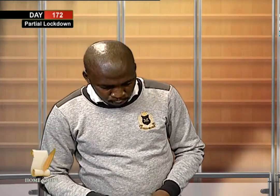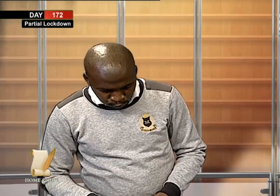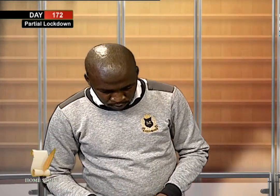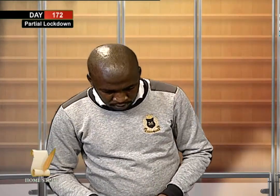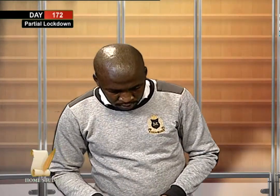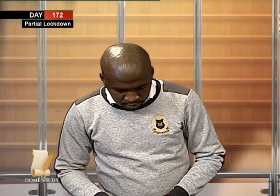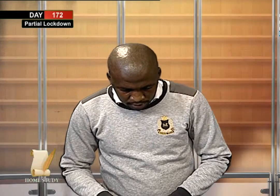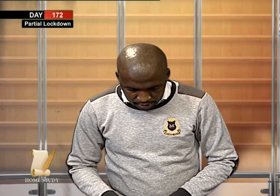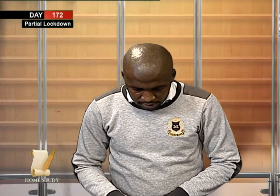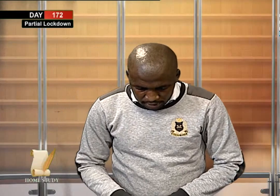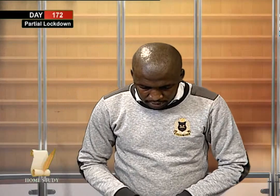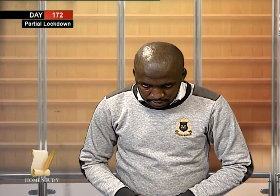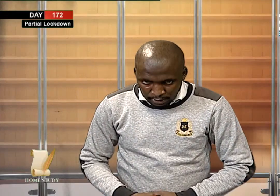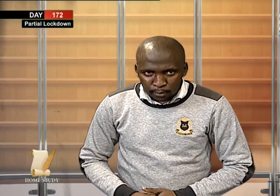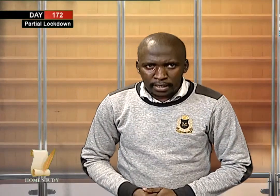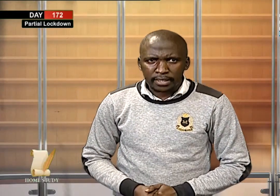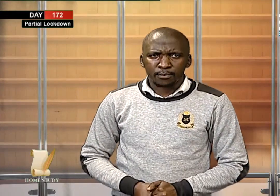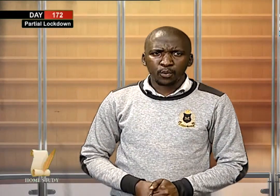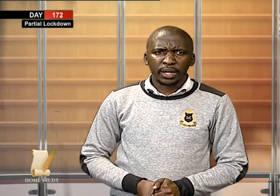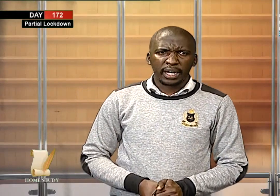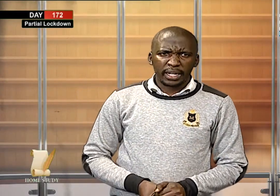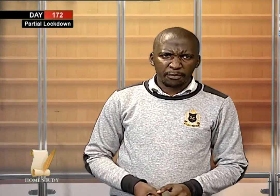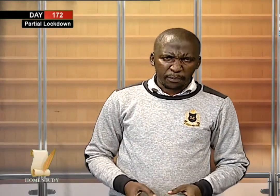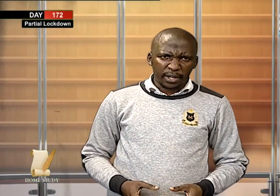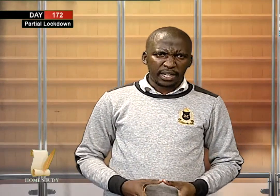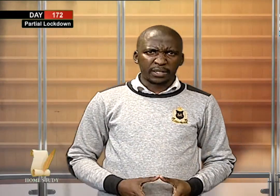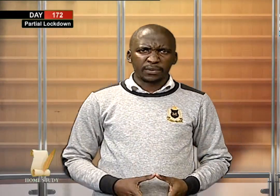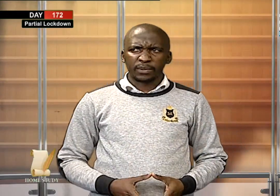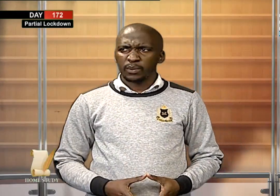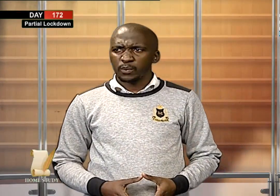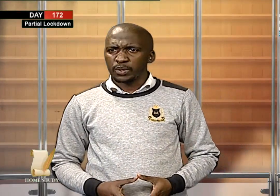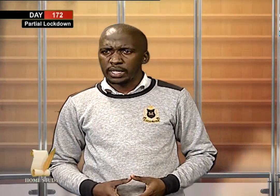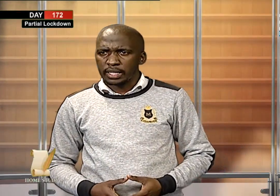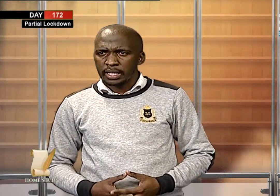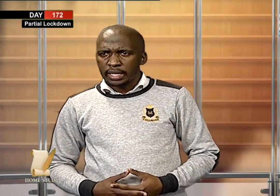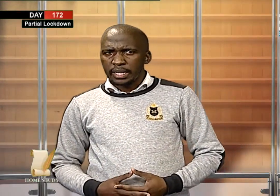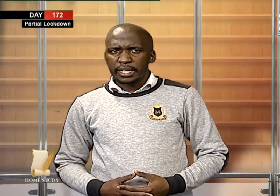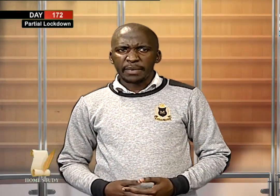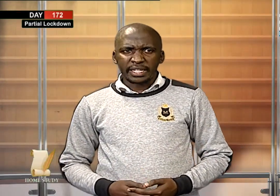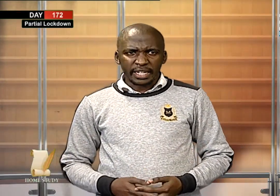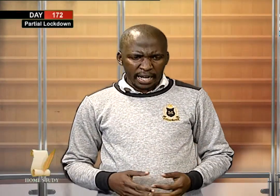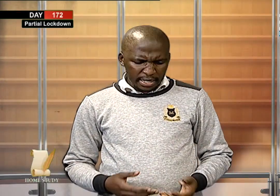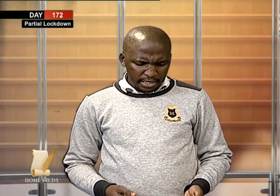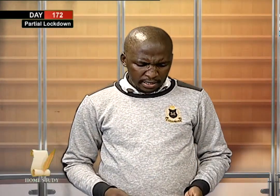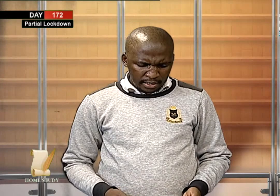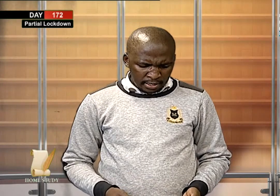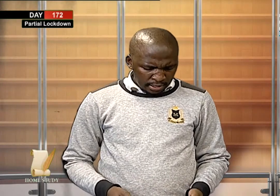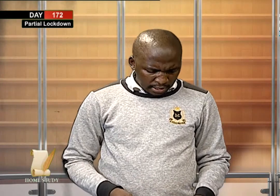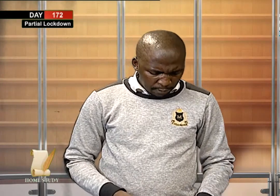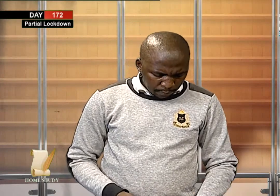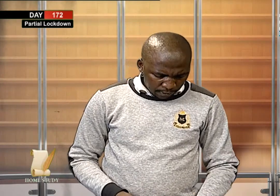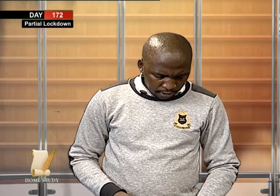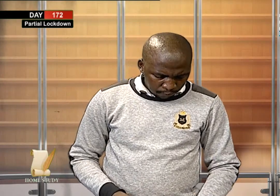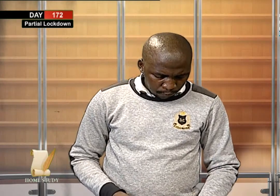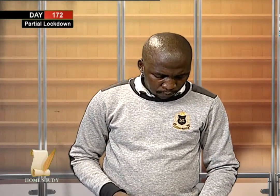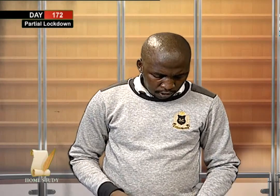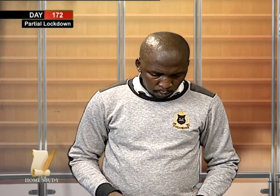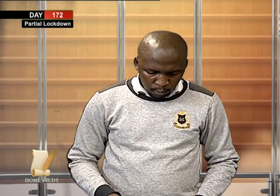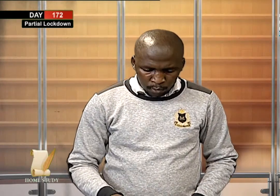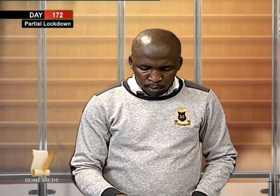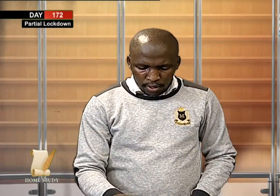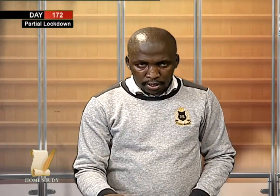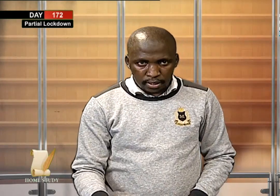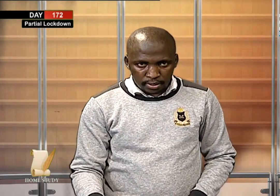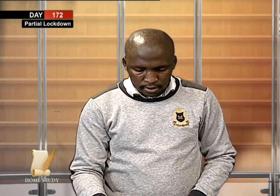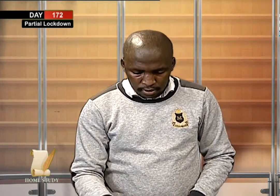sikufunze mfundzi. Sitawucala sibuke liphepha lethu ukuthi limenjani liphepha